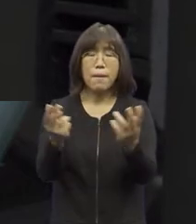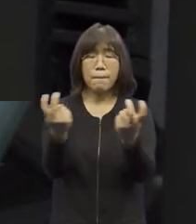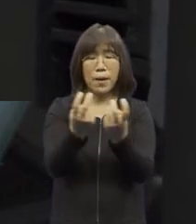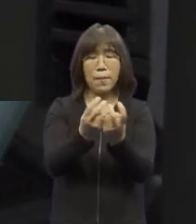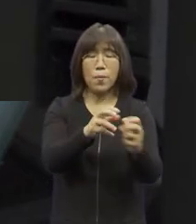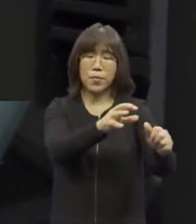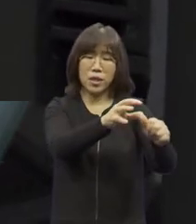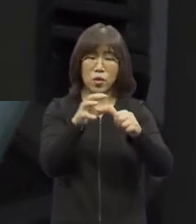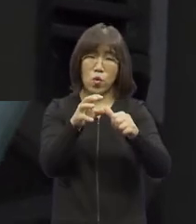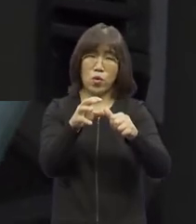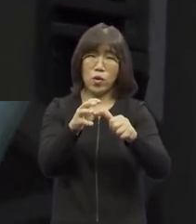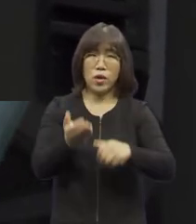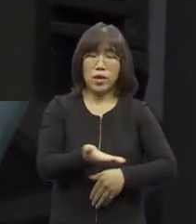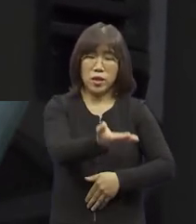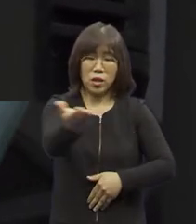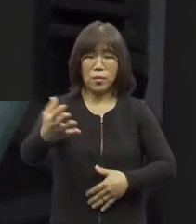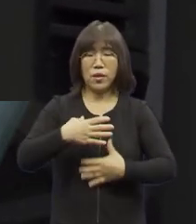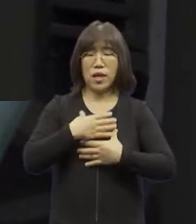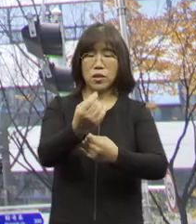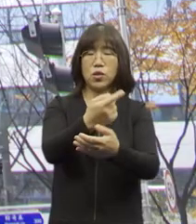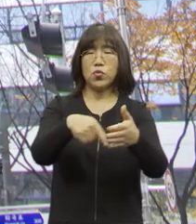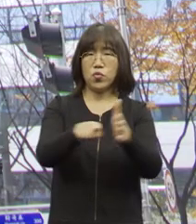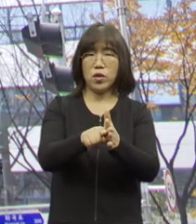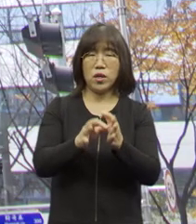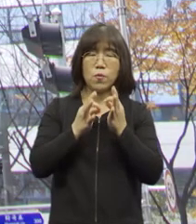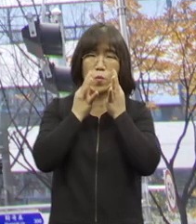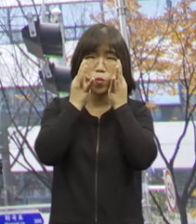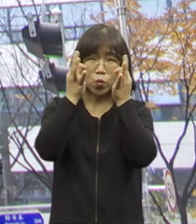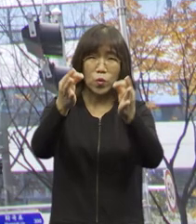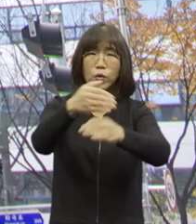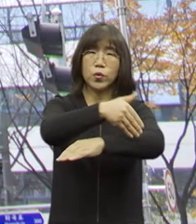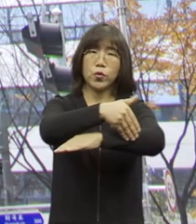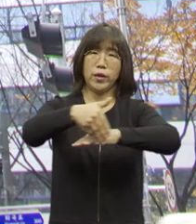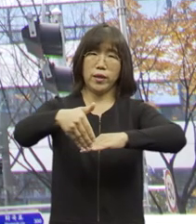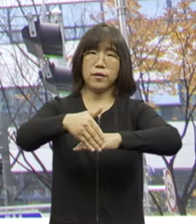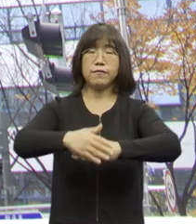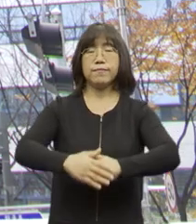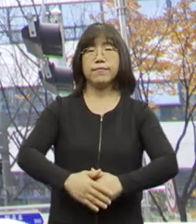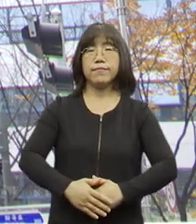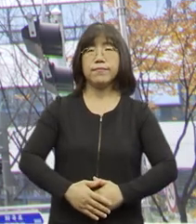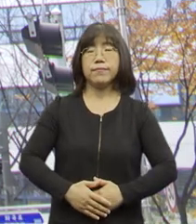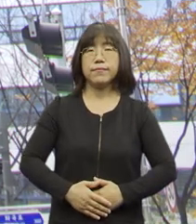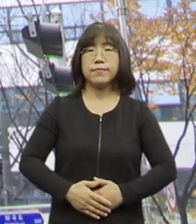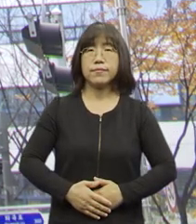스마트 기술을 활용해 구민들의 교통사고 예방을 위해 최선을 다할 예정입니다.